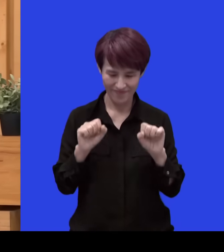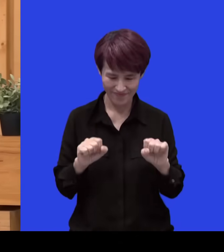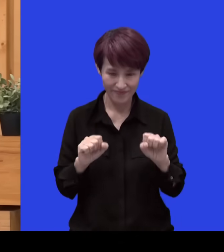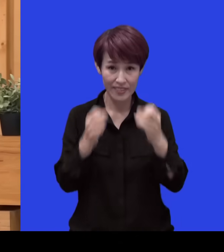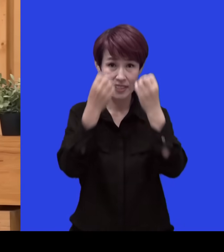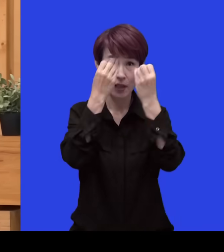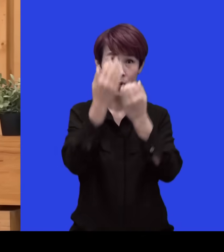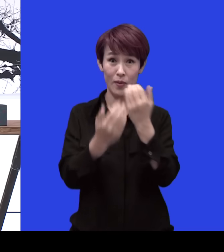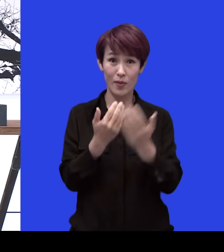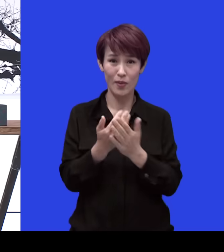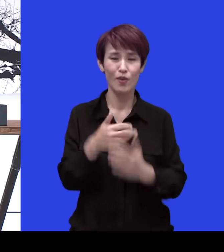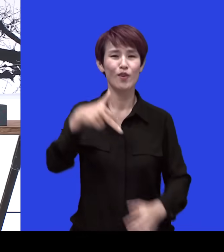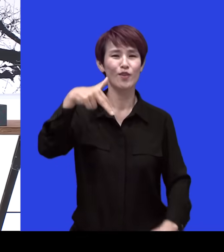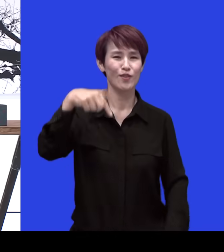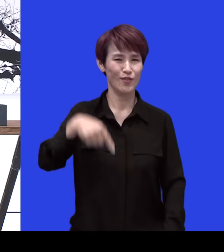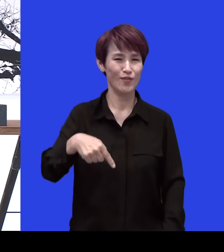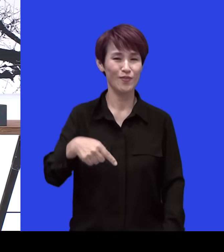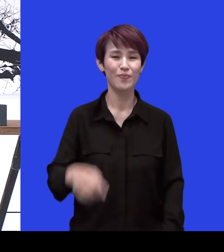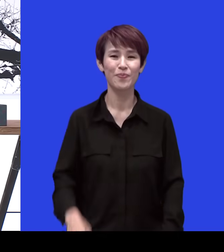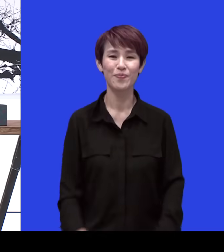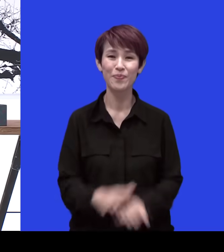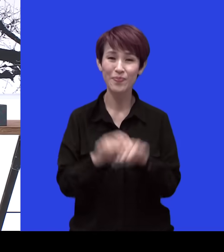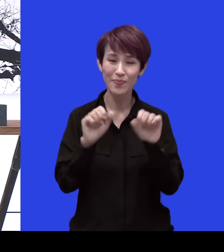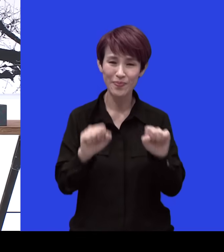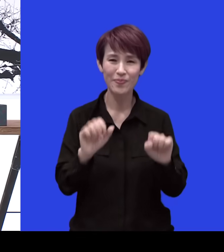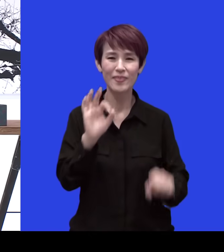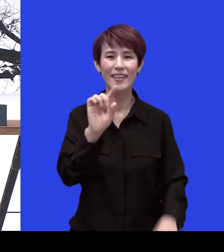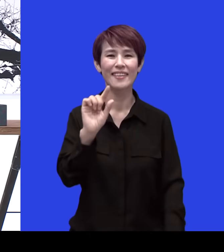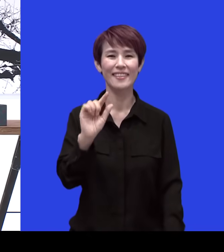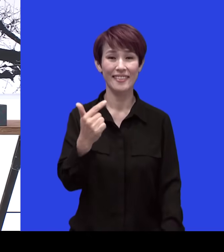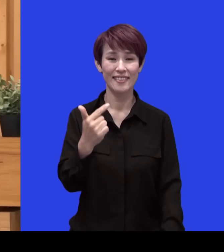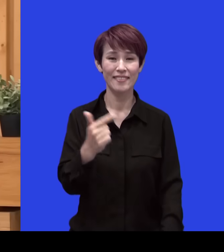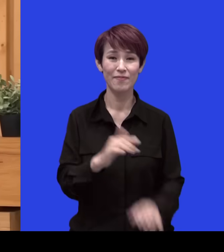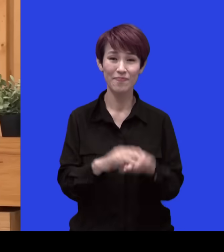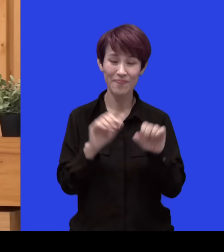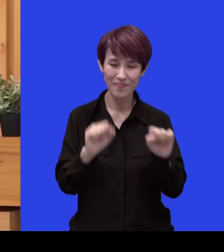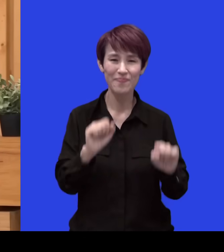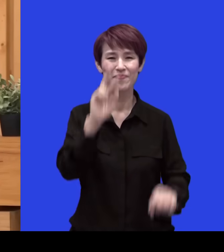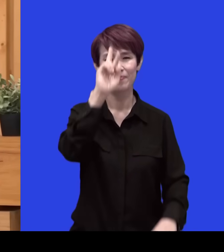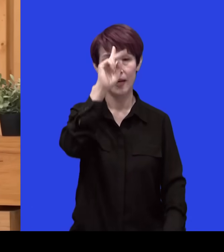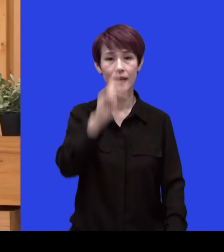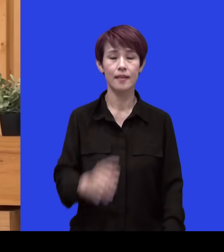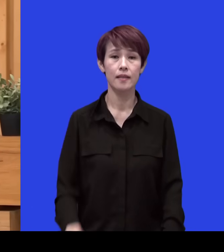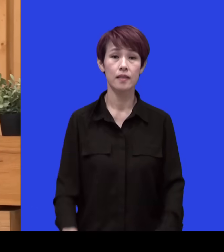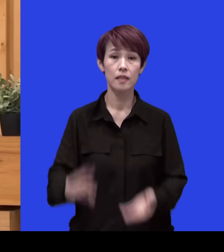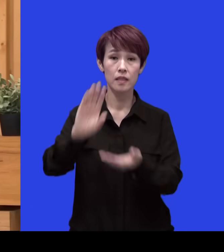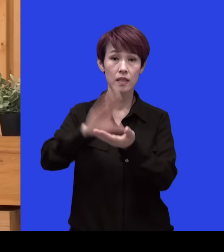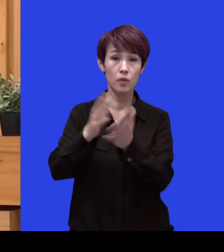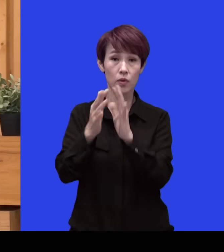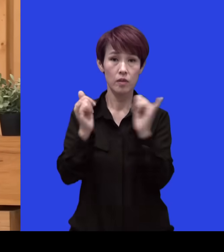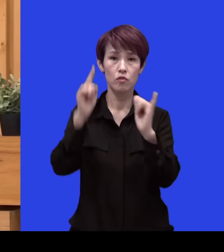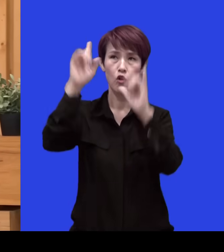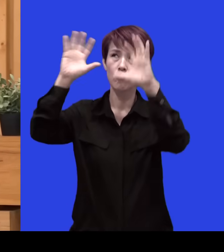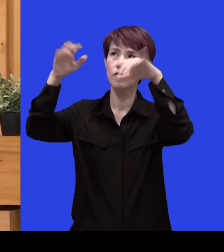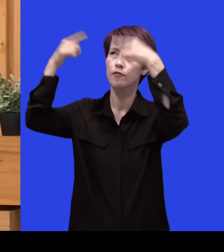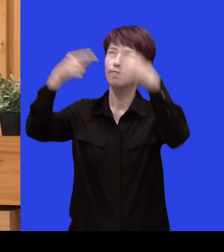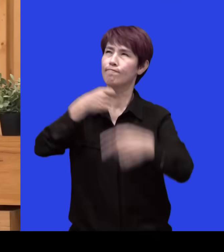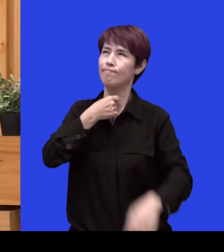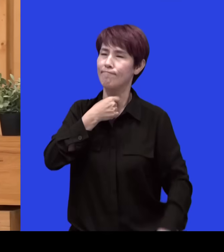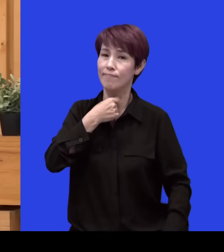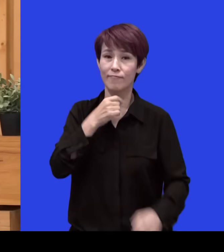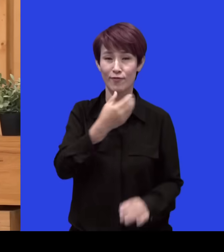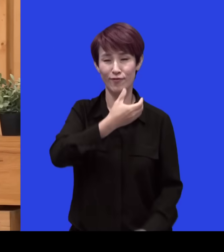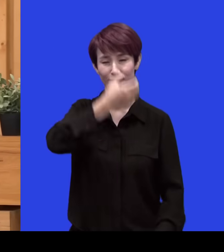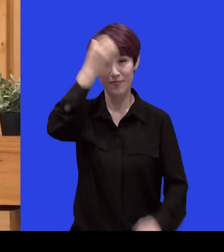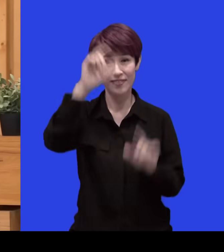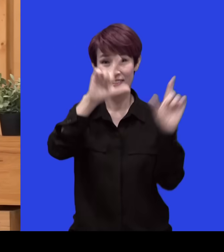안녕하세요. 새롭게 와서서 주영훈입니다. 안녕하세요. 안수지입니다. 안녕하세요. 박연입니다. 그리스도인이라면 누구나 천국 소망을 꿈꾸면서 살아가죠.